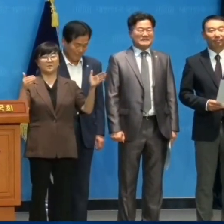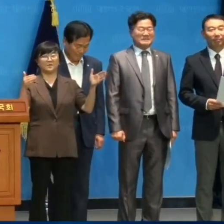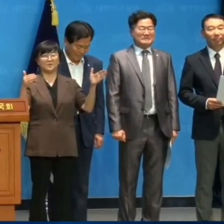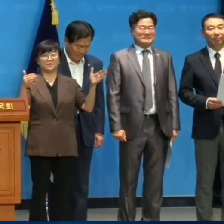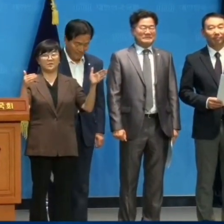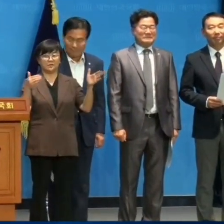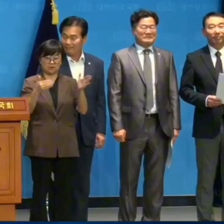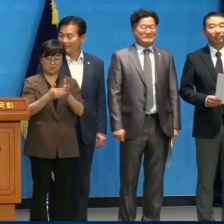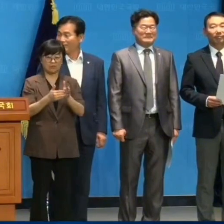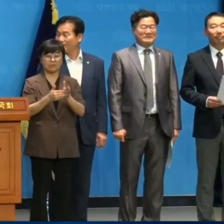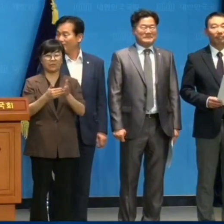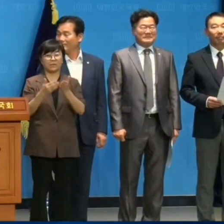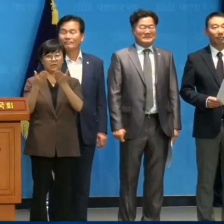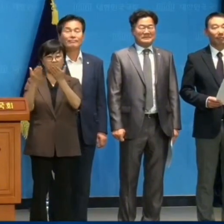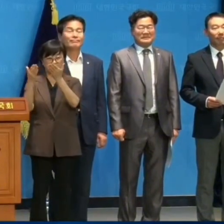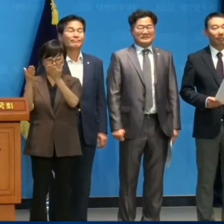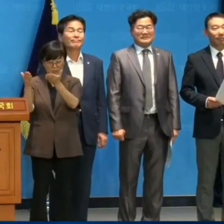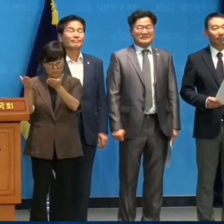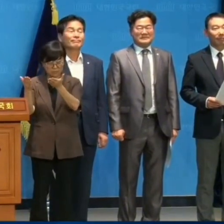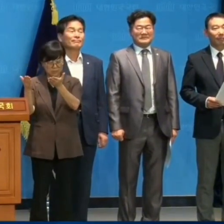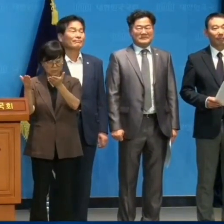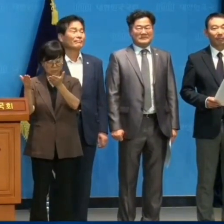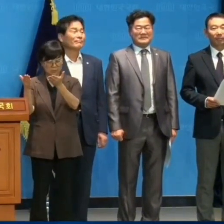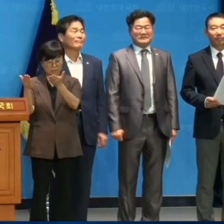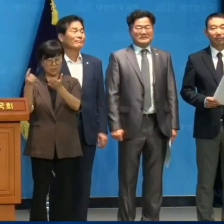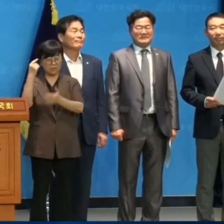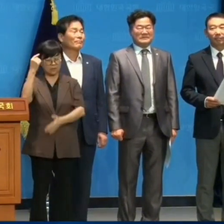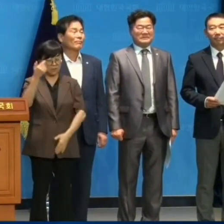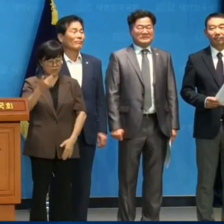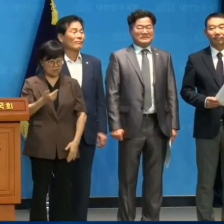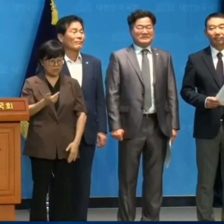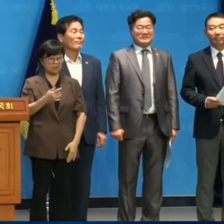이것으로 기자회견 마치고요. 앞에서 혹시 더 궁금하신 게 있으면